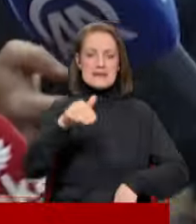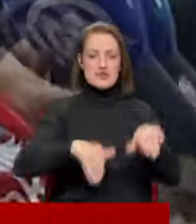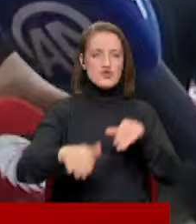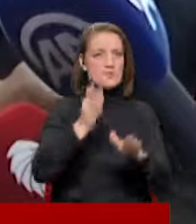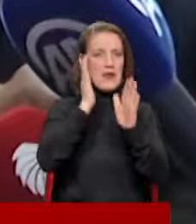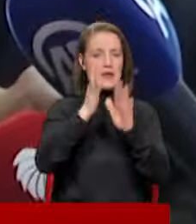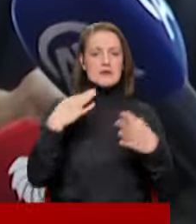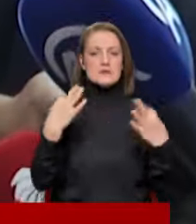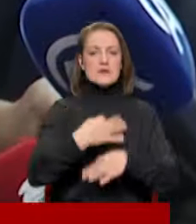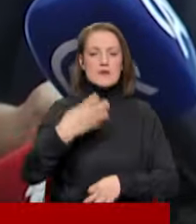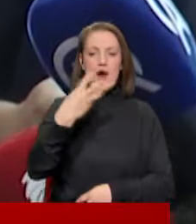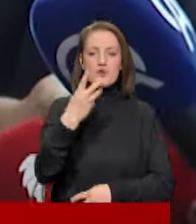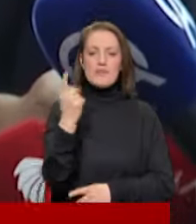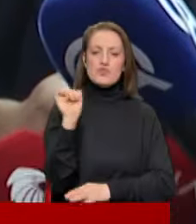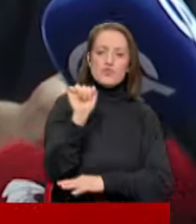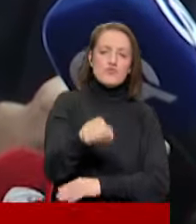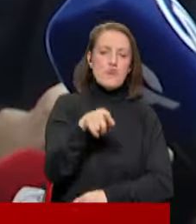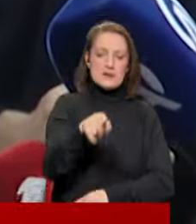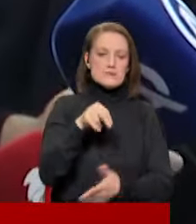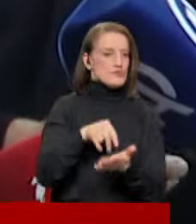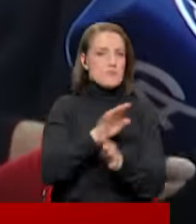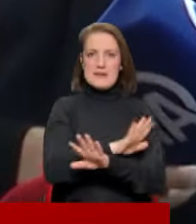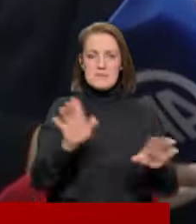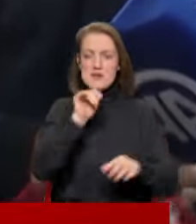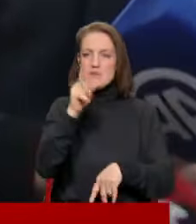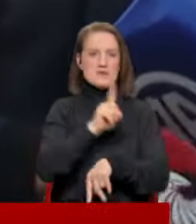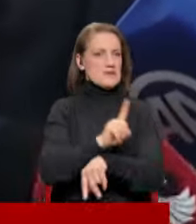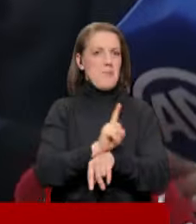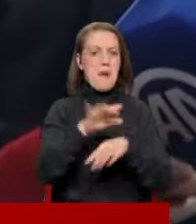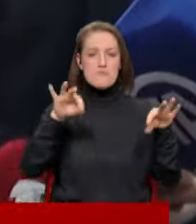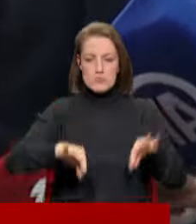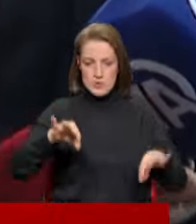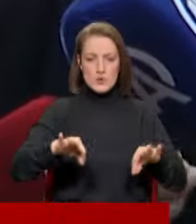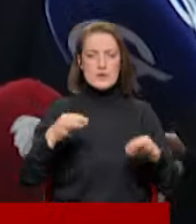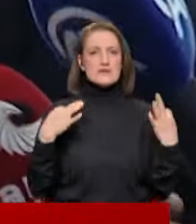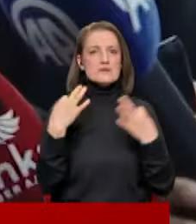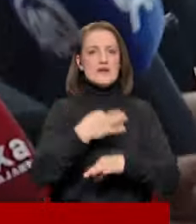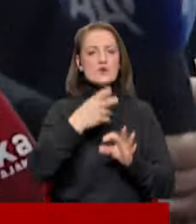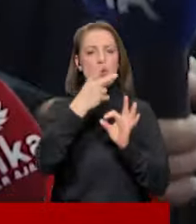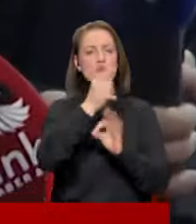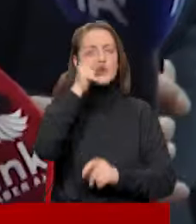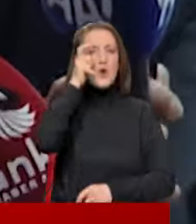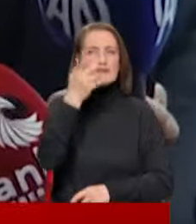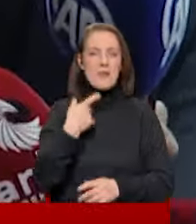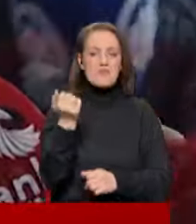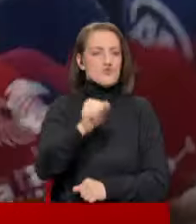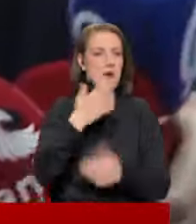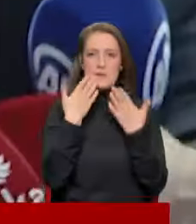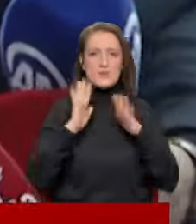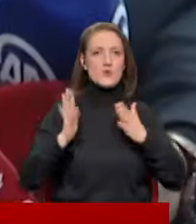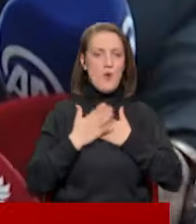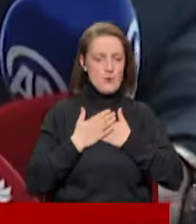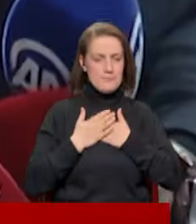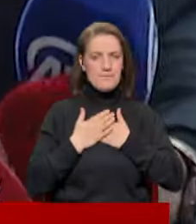giderken Sayın Erdoğan'a bir düşmanlık üzerinden yürümedim hiçbir zaman veya bugün Sayın Özgür özel'e de bir düşmanlığım yok